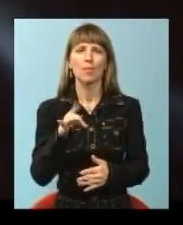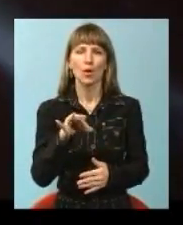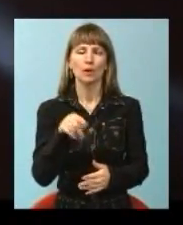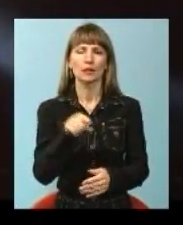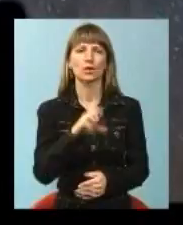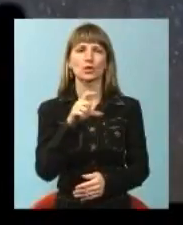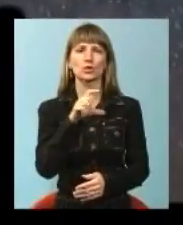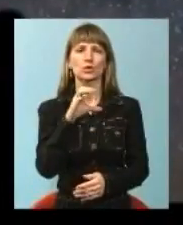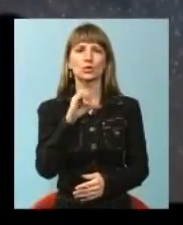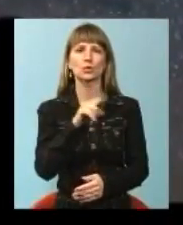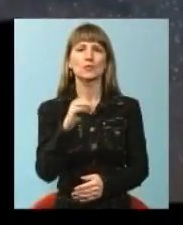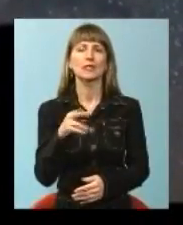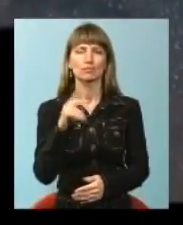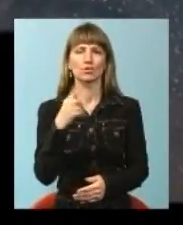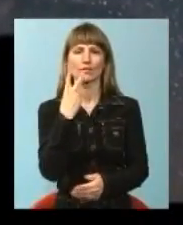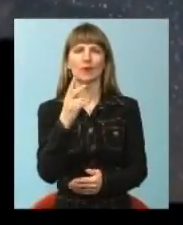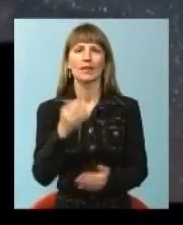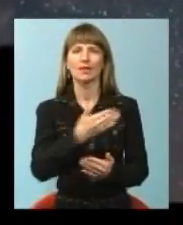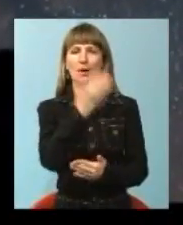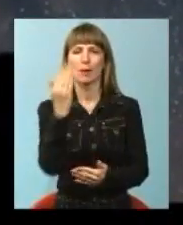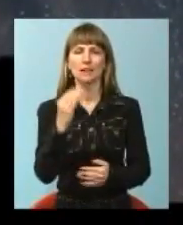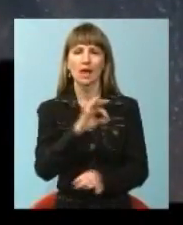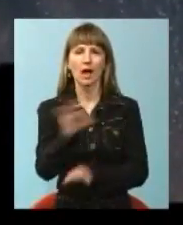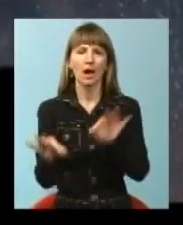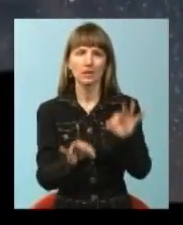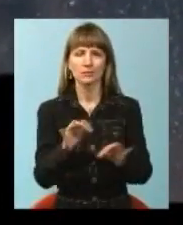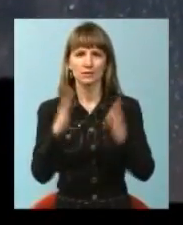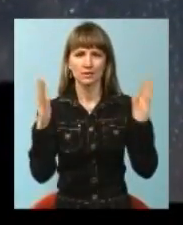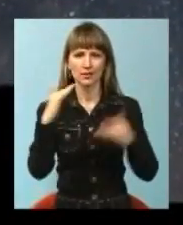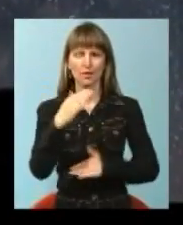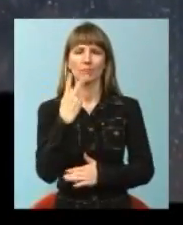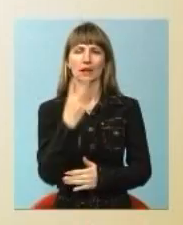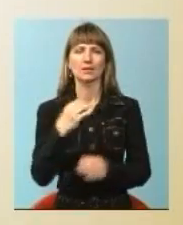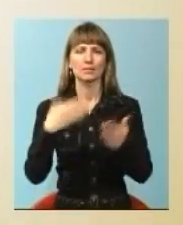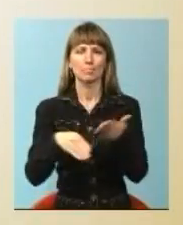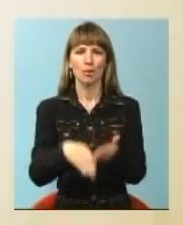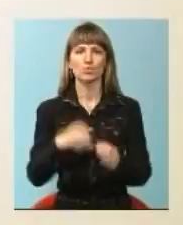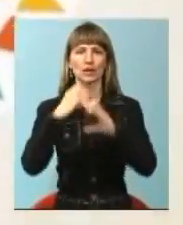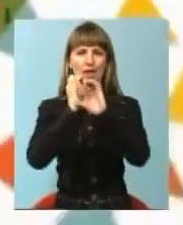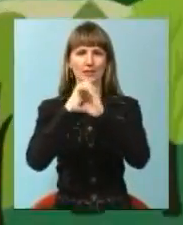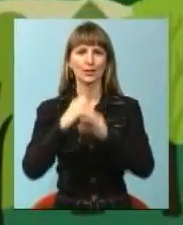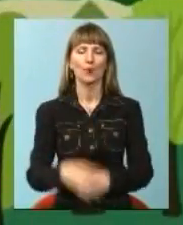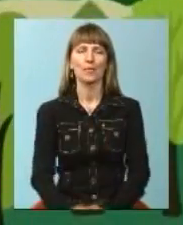на небесній карті та краще роздивитись за допомогою телескопа.